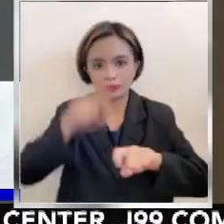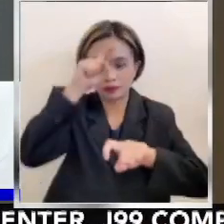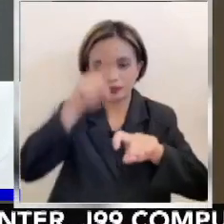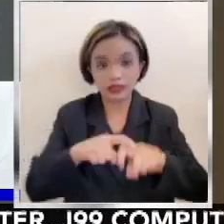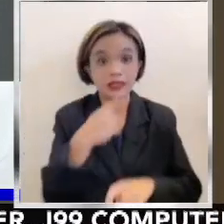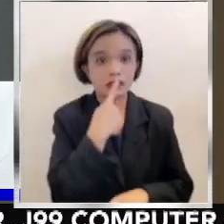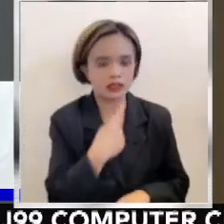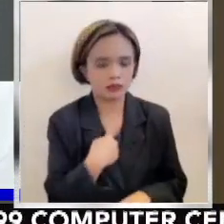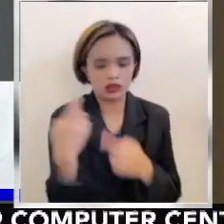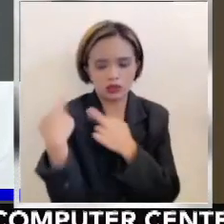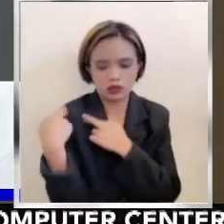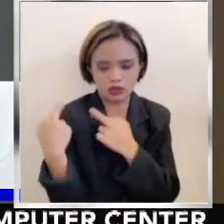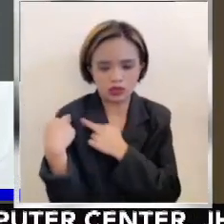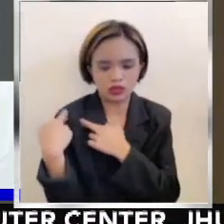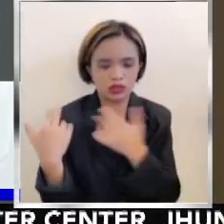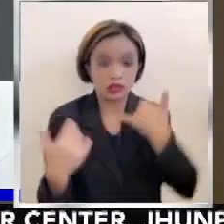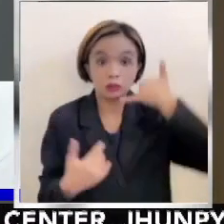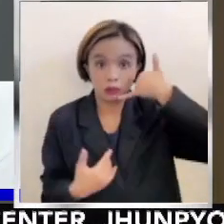na